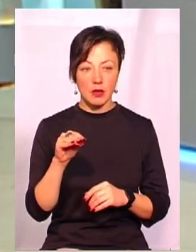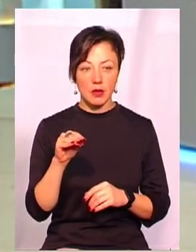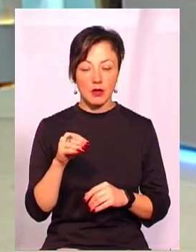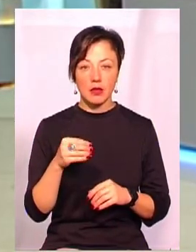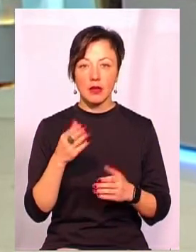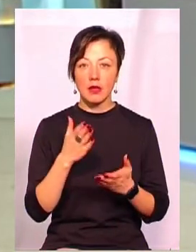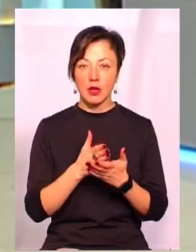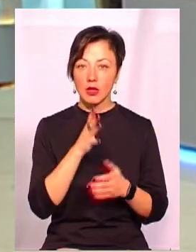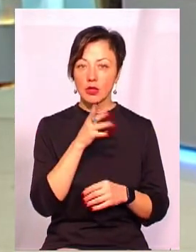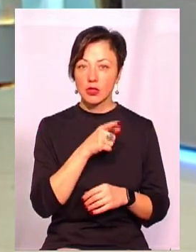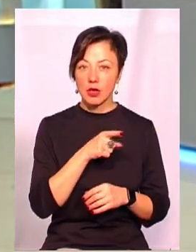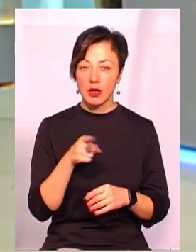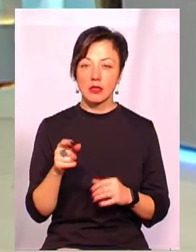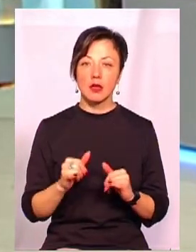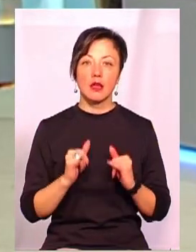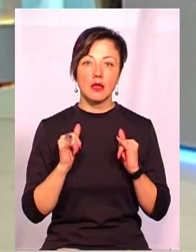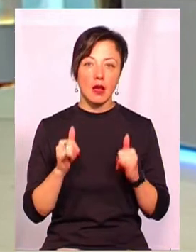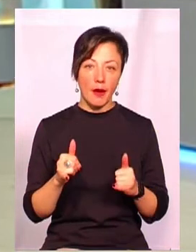дає час для